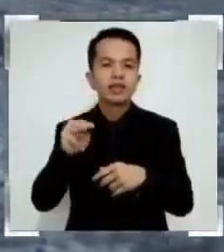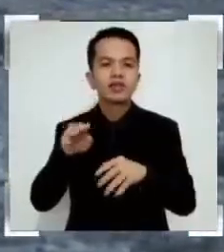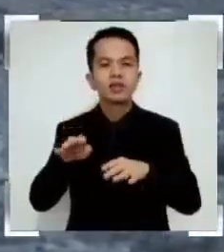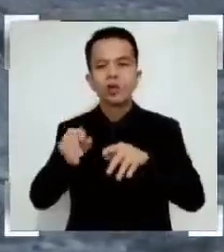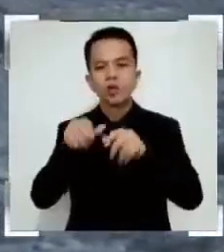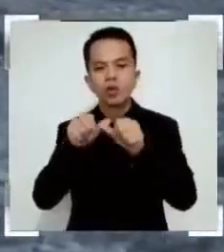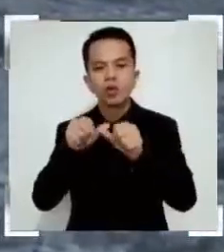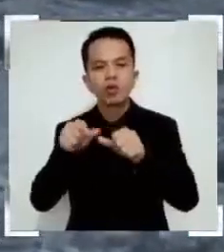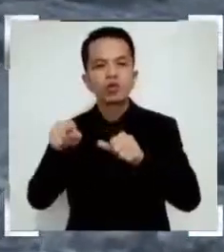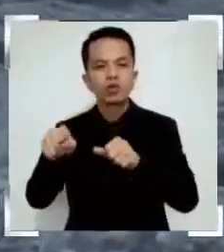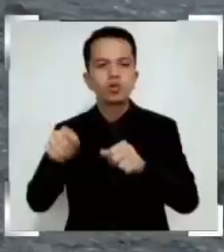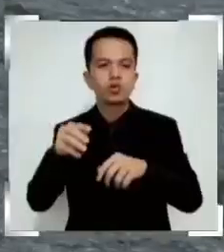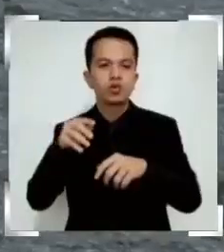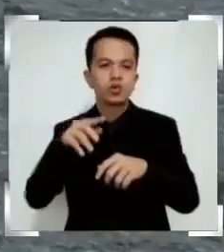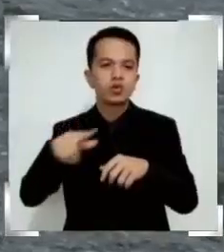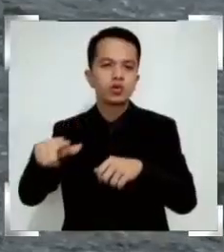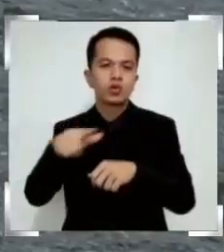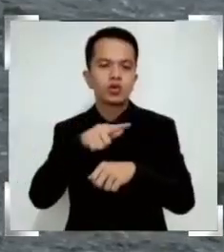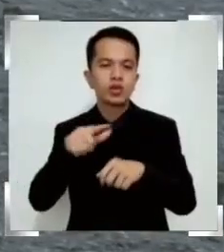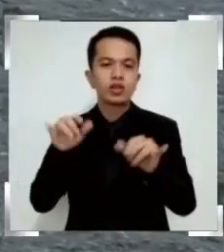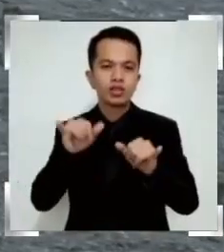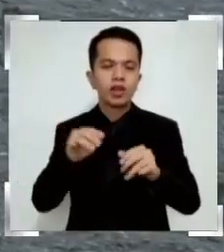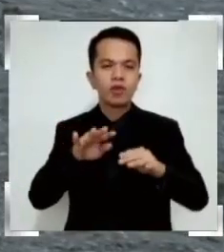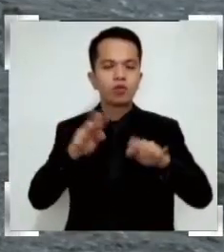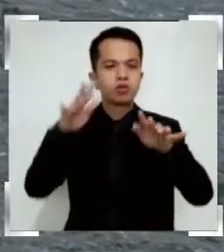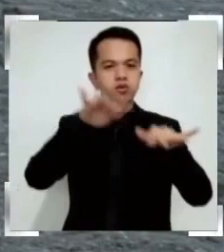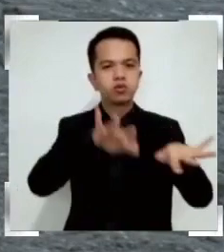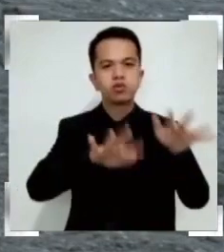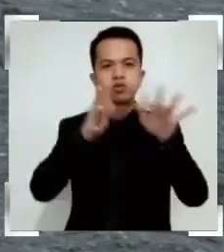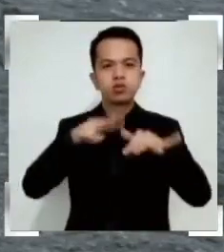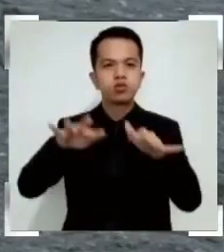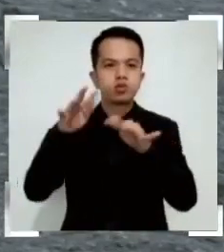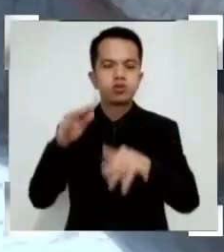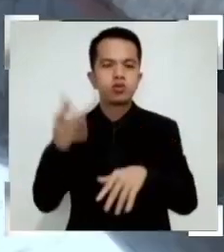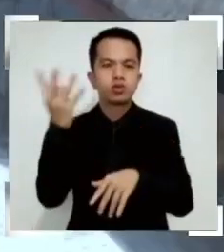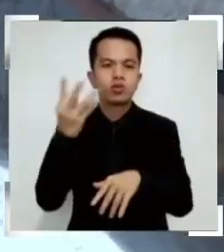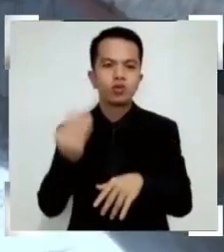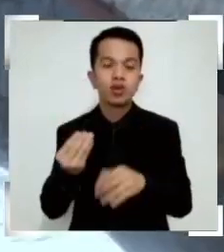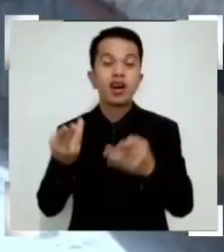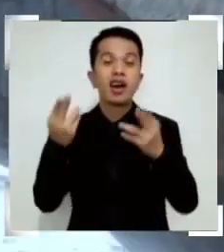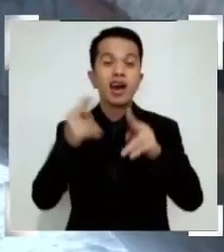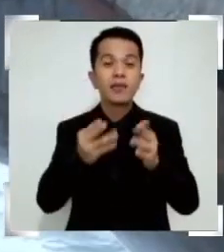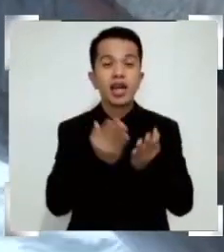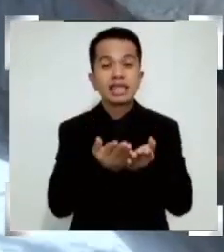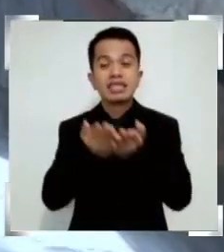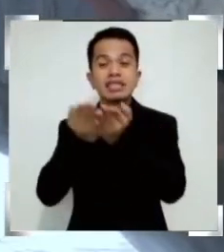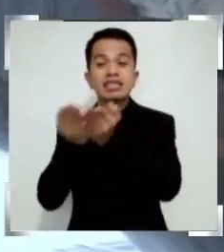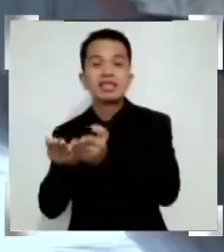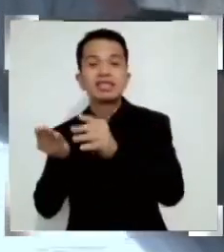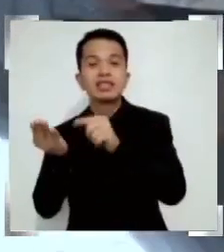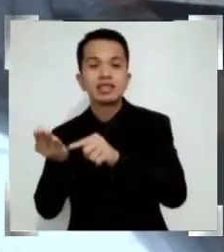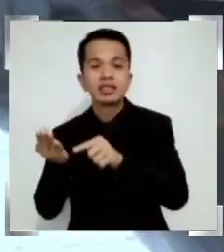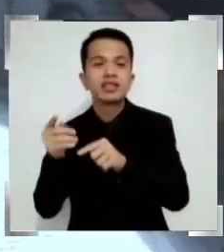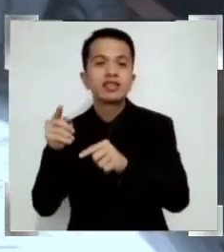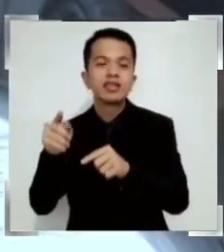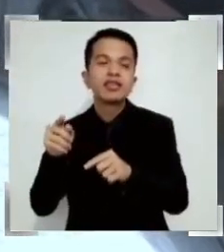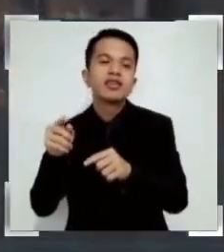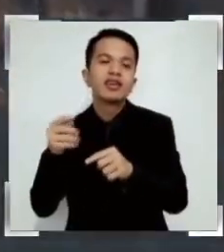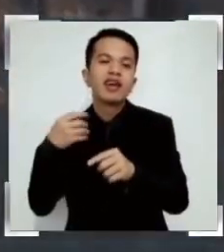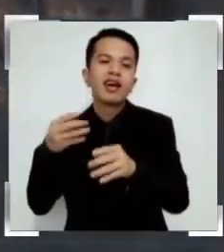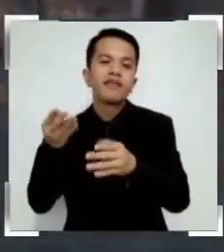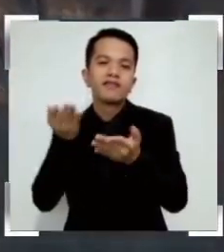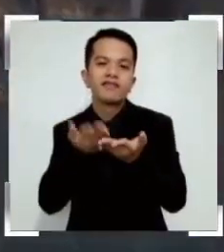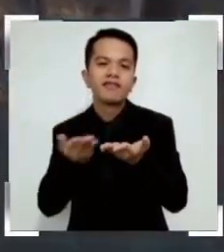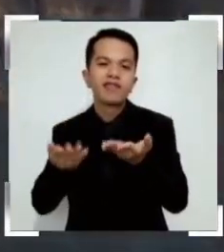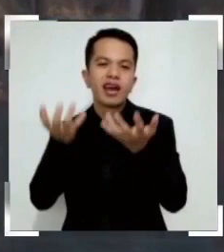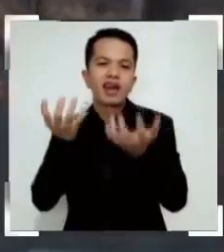Dahil naman sa malalaking alon at malalakas na hangin sa Batangas City, sumadsad sa mabatong baybayin ang isang landing craft na may kargang heavy equipment gaya ng dump